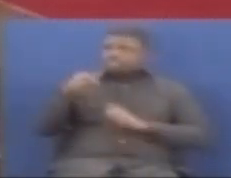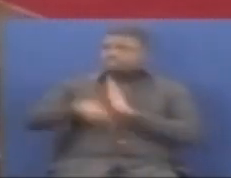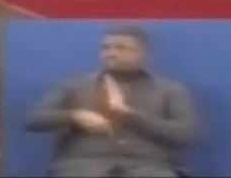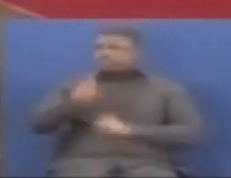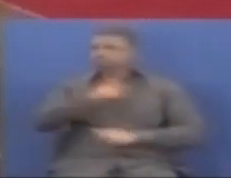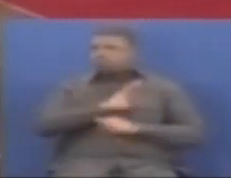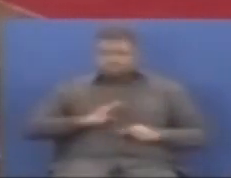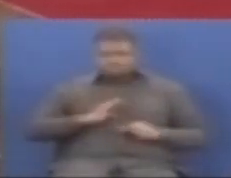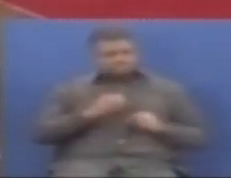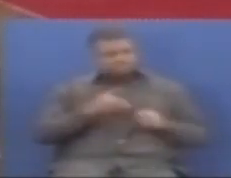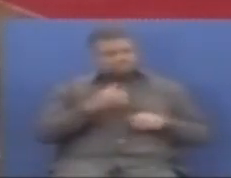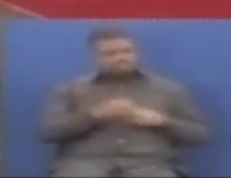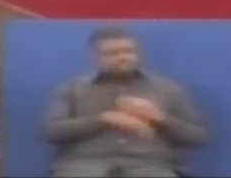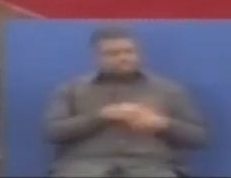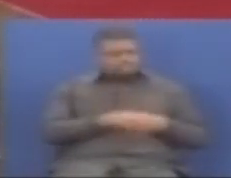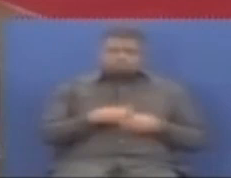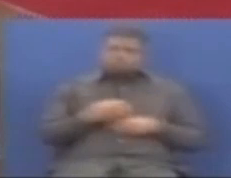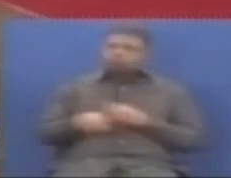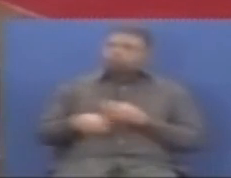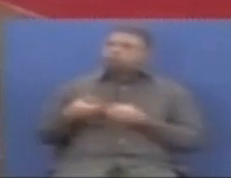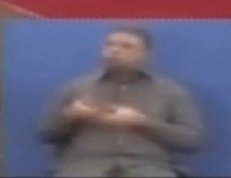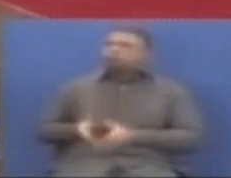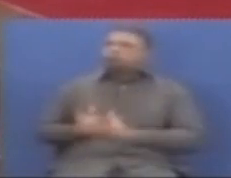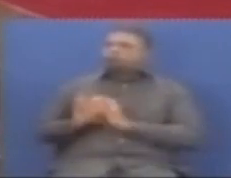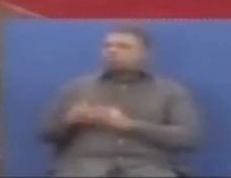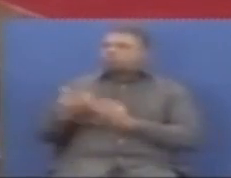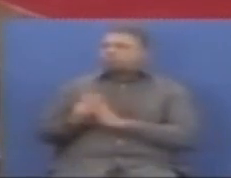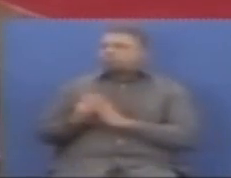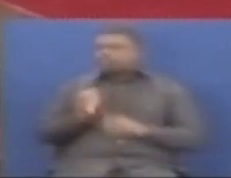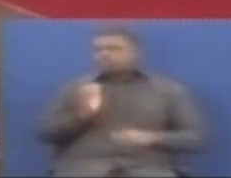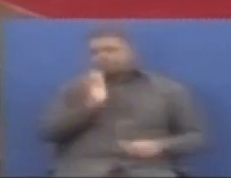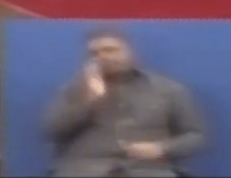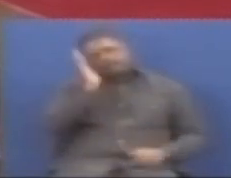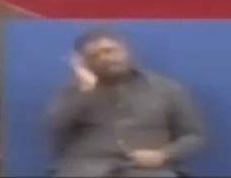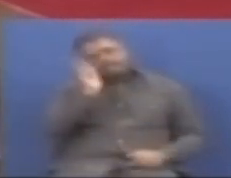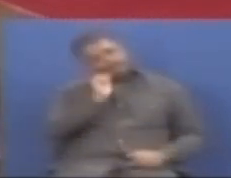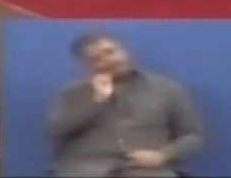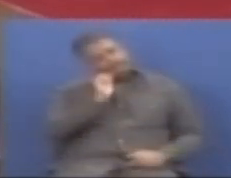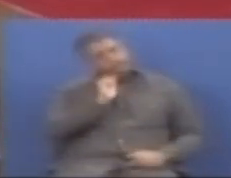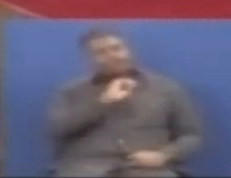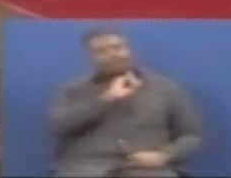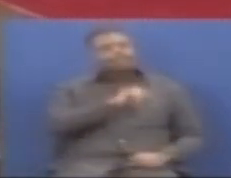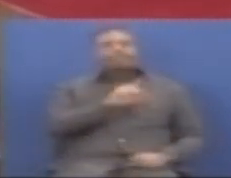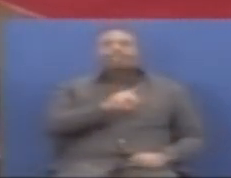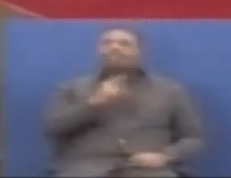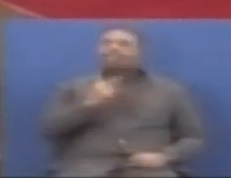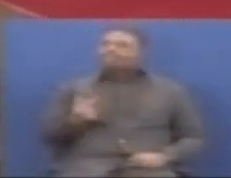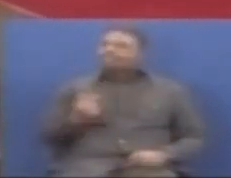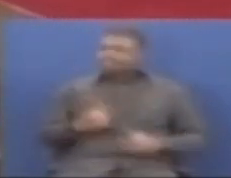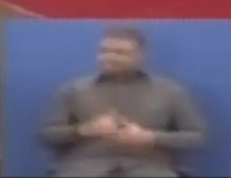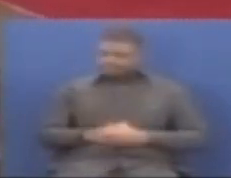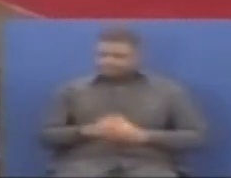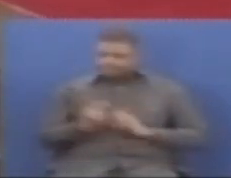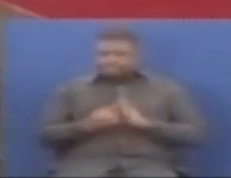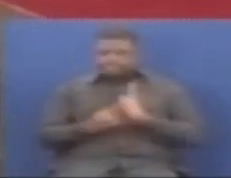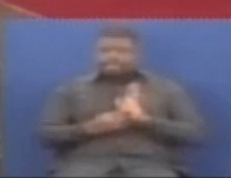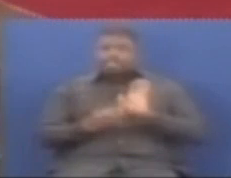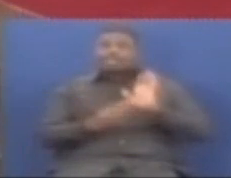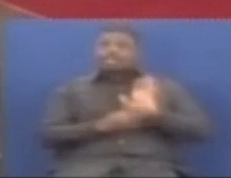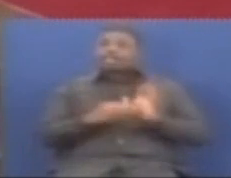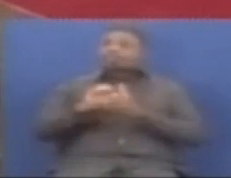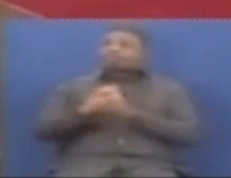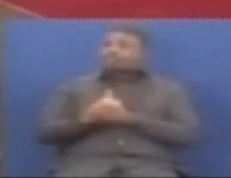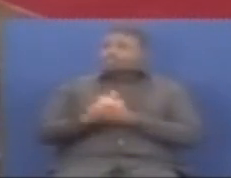katika nchi husika. Kwa jitihada hizo, yamepatikana masoko ya mchele na mahindi katika nchi ya Oman,